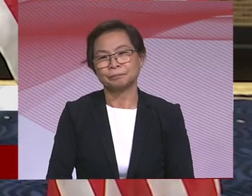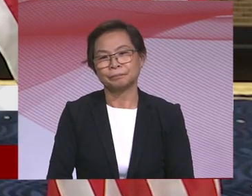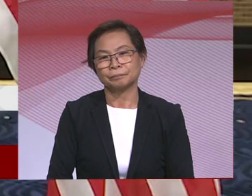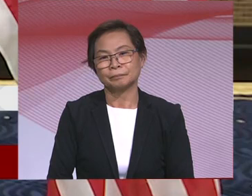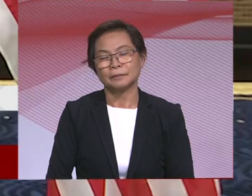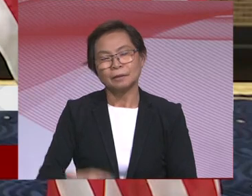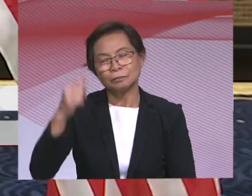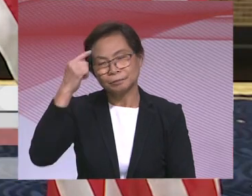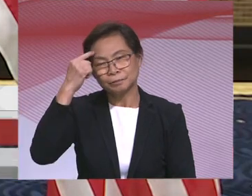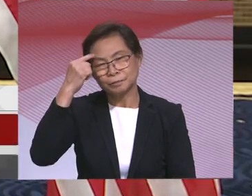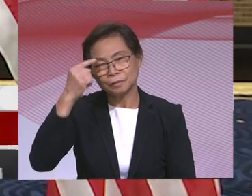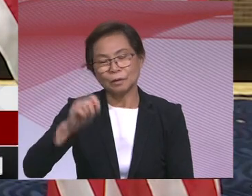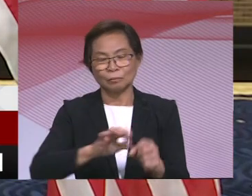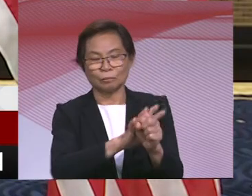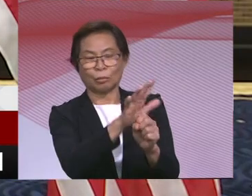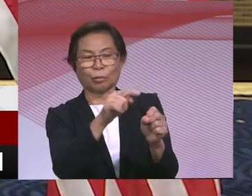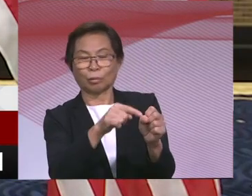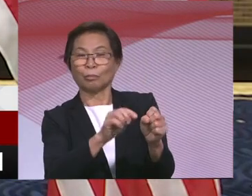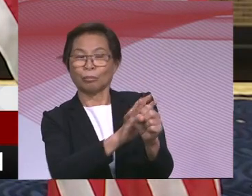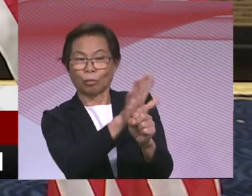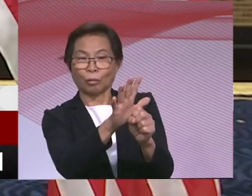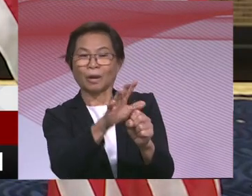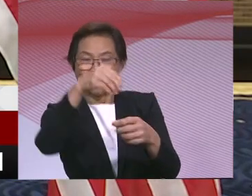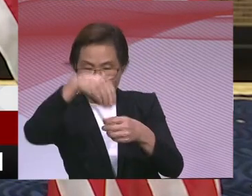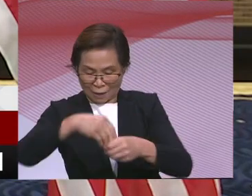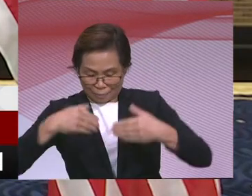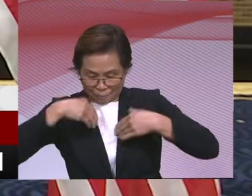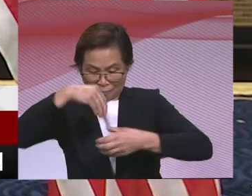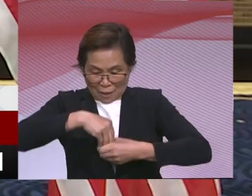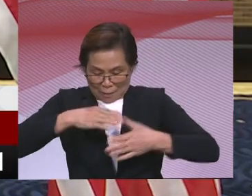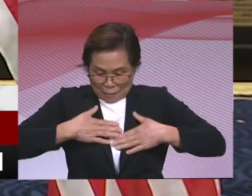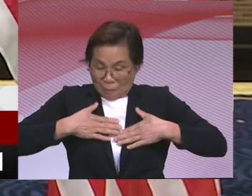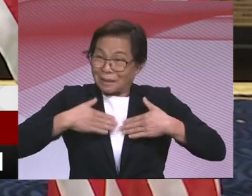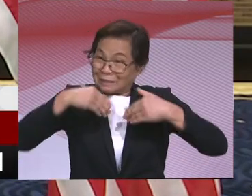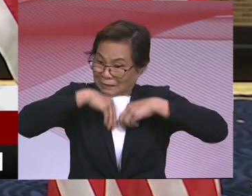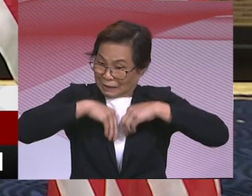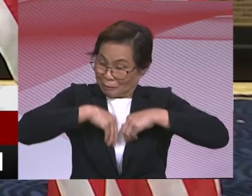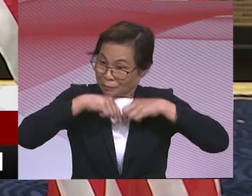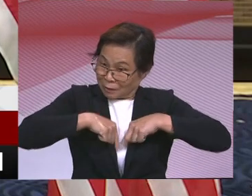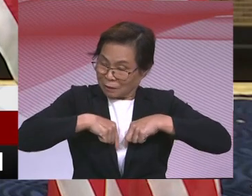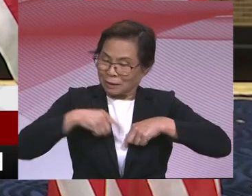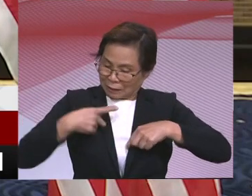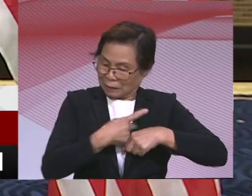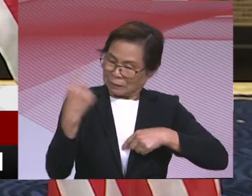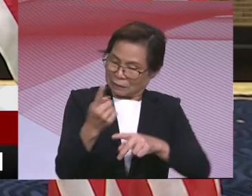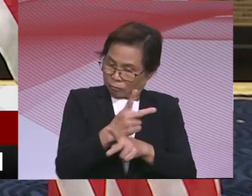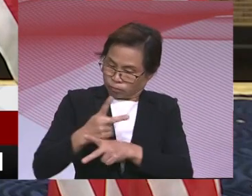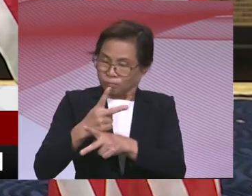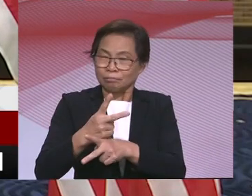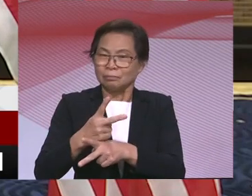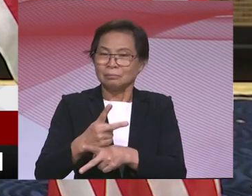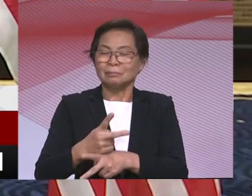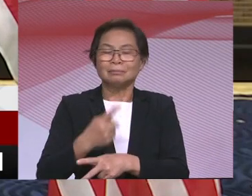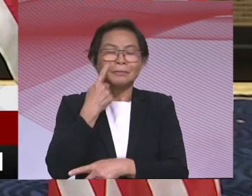Anggaplah bahwa brushbot berada di dalam di kita agak kita sentiasa berwaspada dan